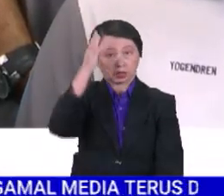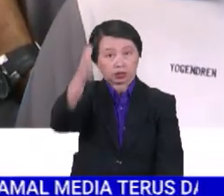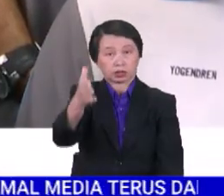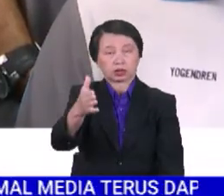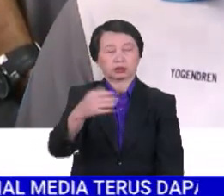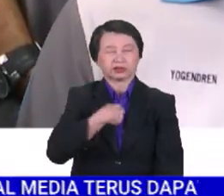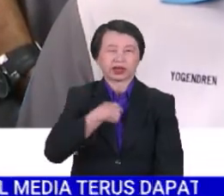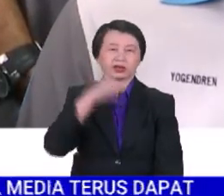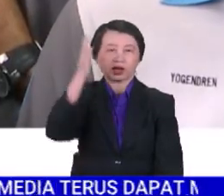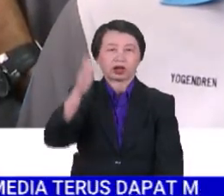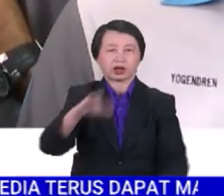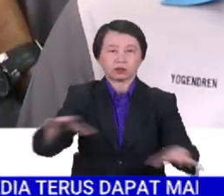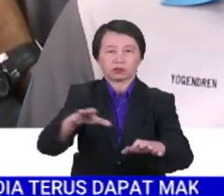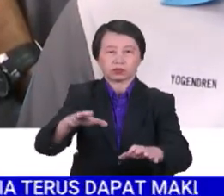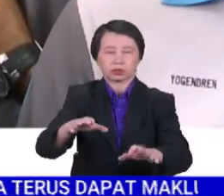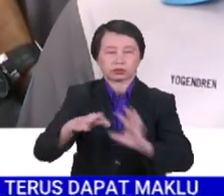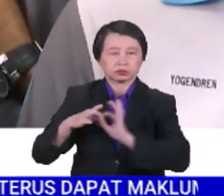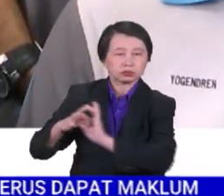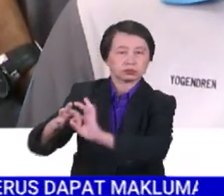melakukan koordinasi